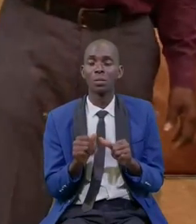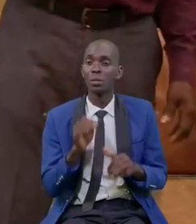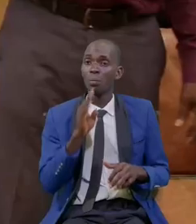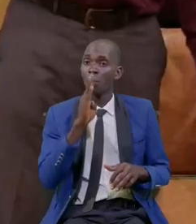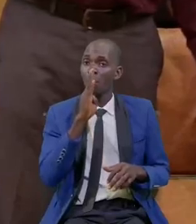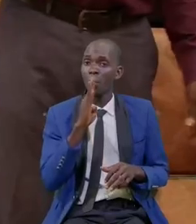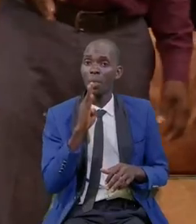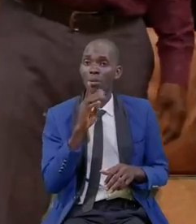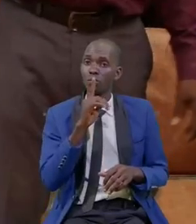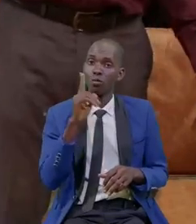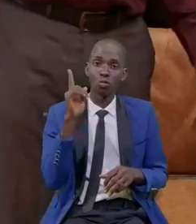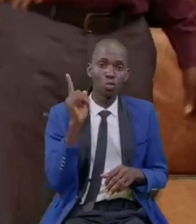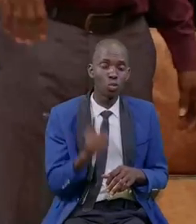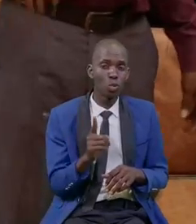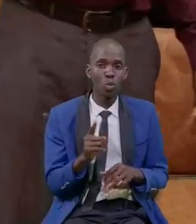Soyez-en sûr.